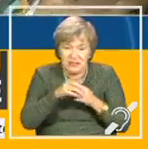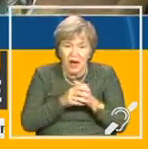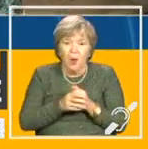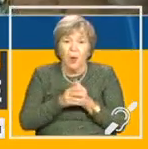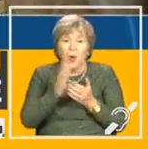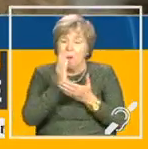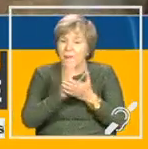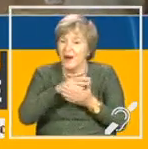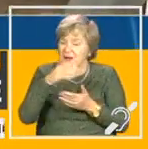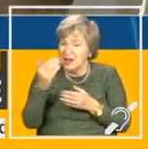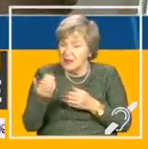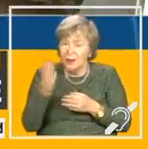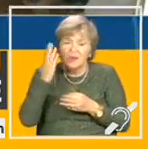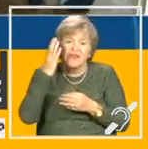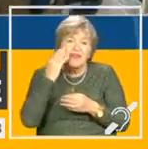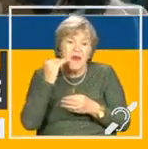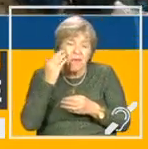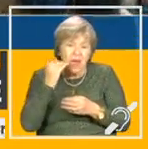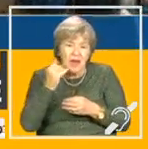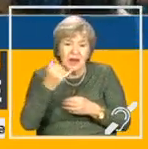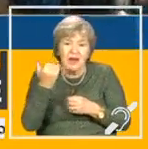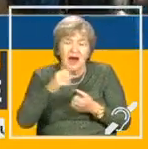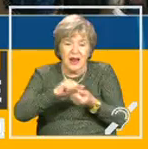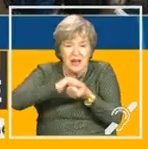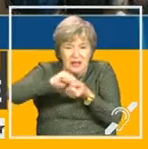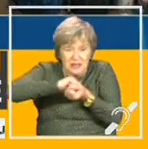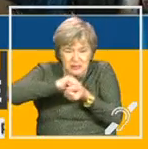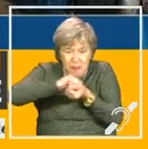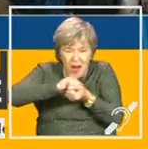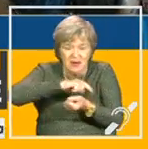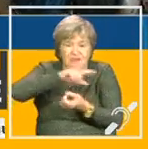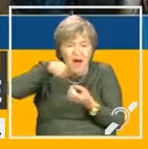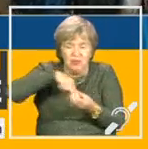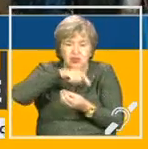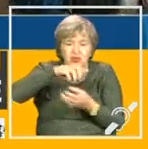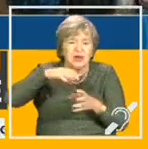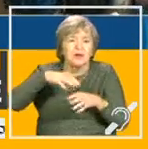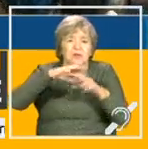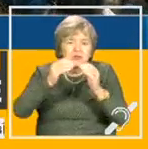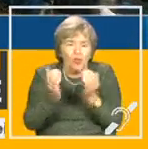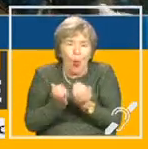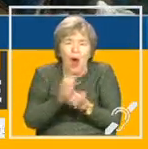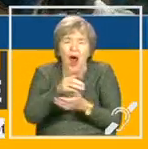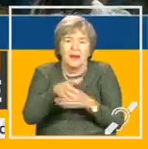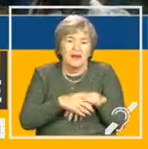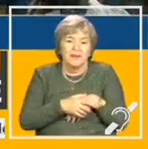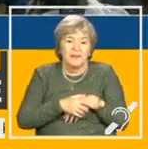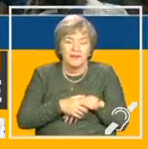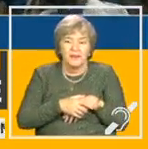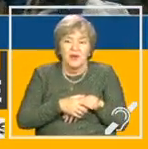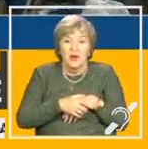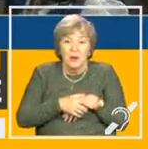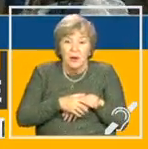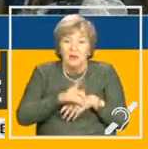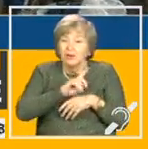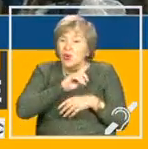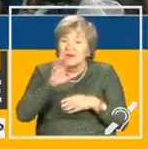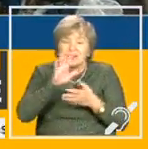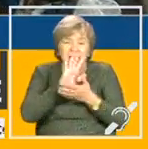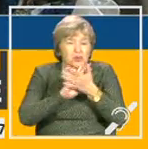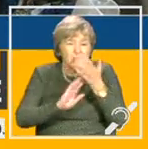dreaptă sunt doamnele, femeile care spală vesela. Iată, sunt farfurii murdare de